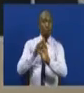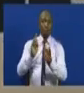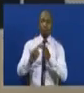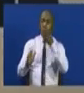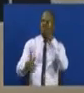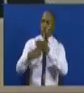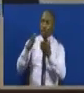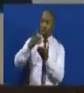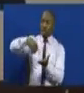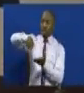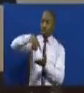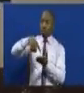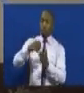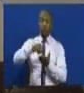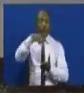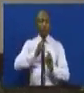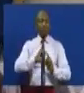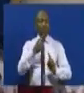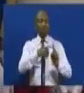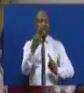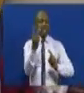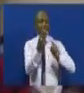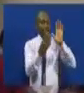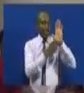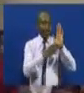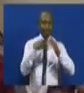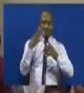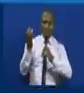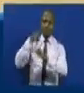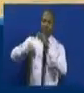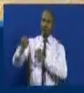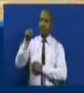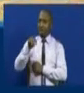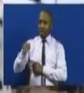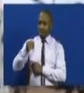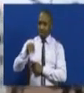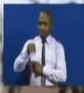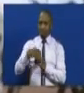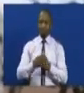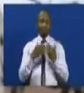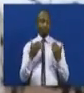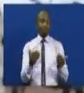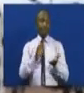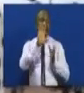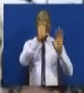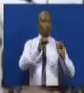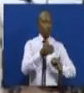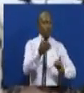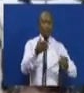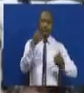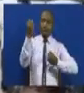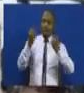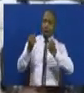milioni 129, ambazo ni mapato ya ndani ya manispaa hiyo. Tuangazie ripoti nyingine, ambapo magari